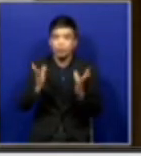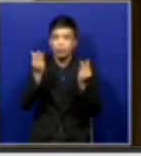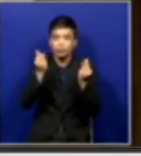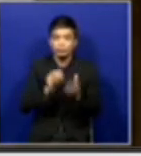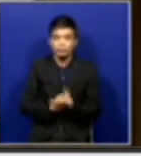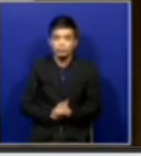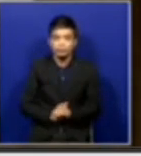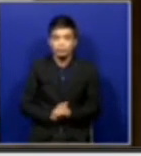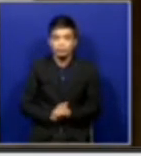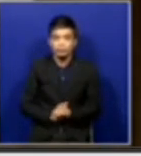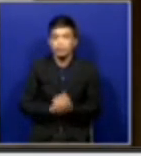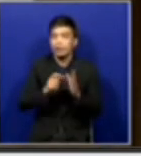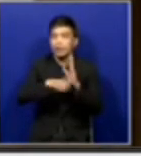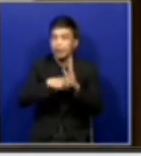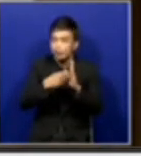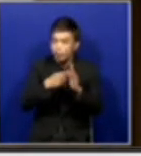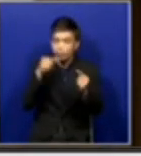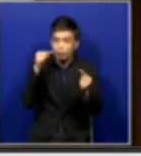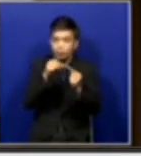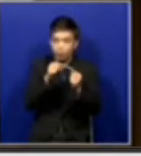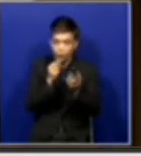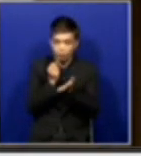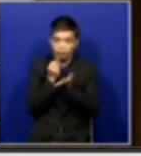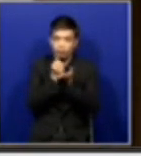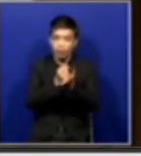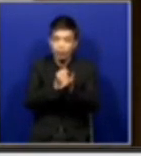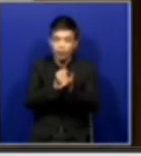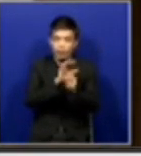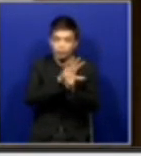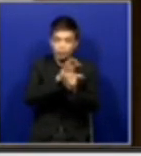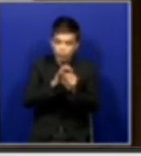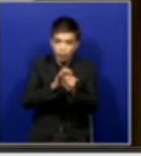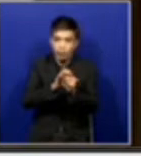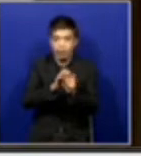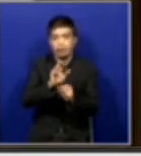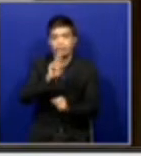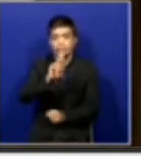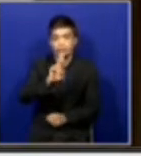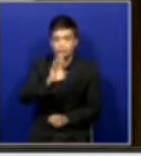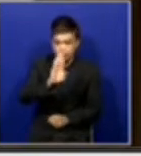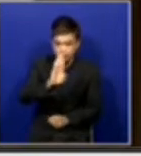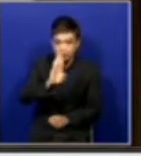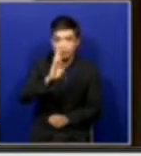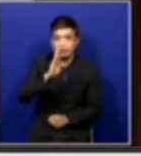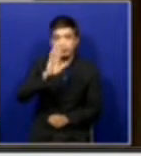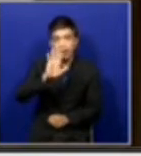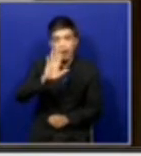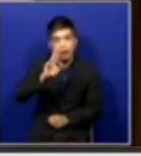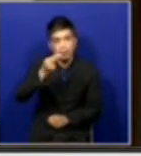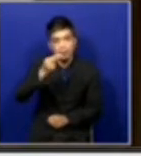ใช้กับกรณีโรคระบาดโควิดเนี่ยประมาณ 4-5 หมื่นล้าน